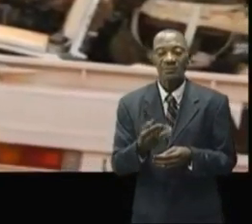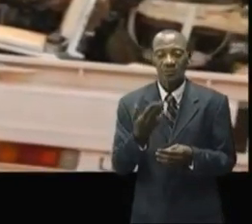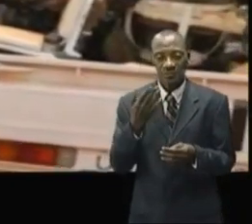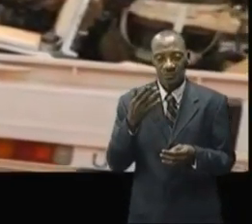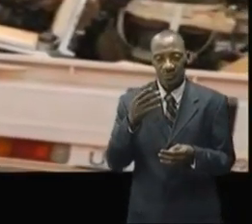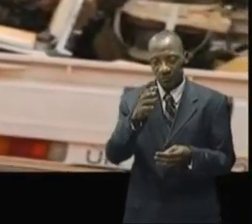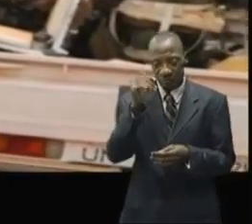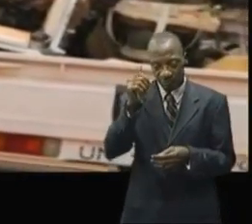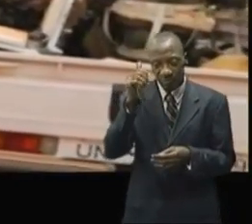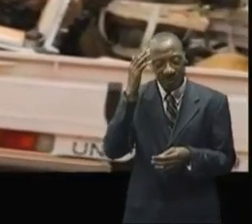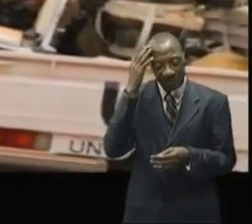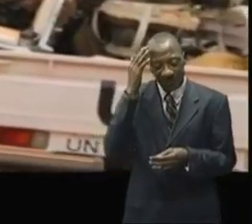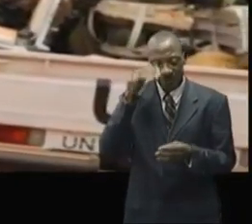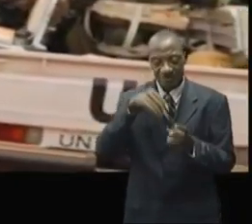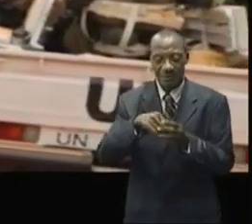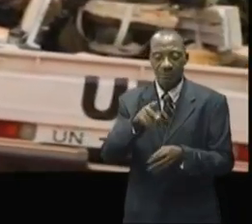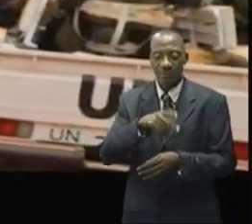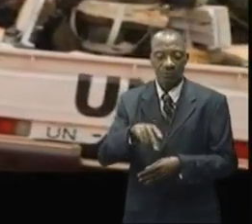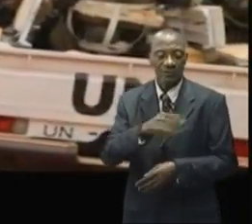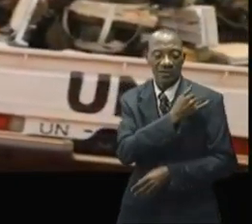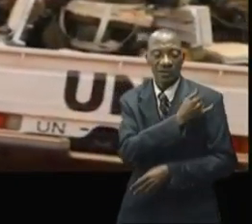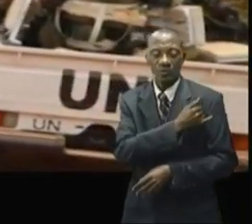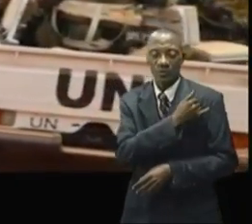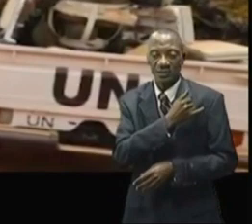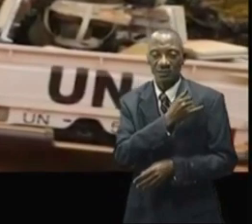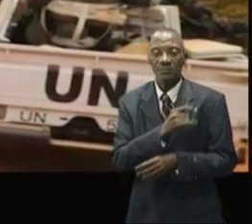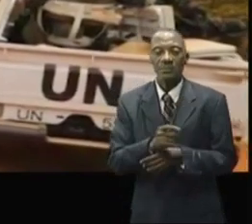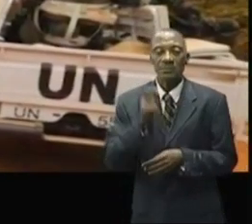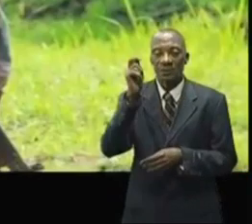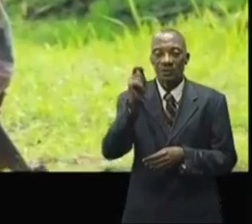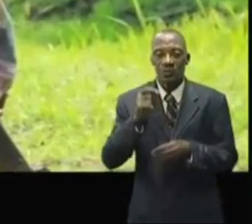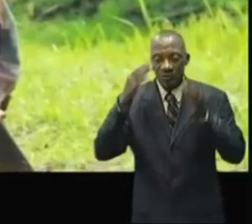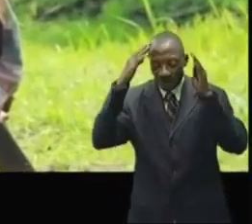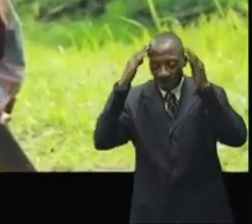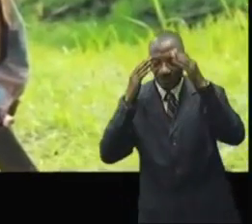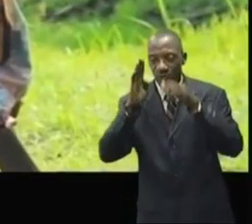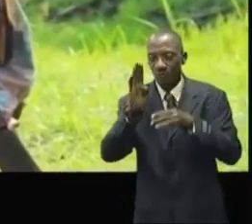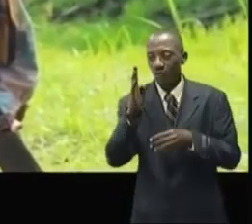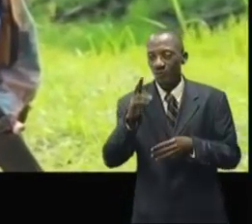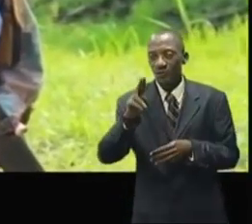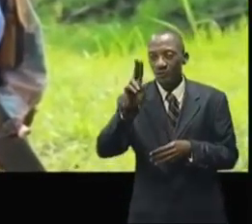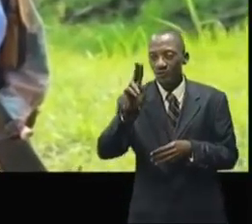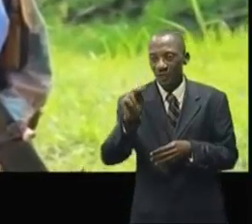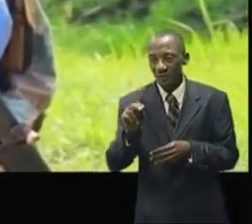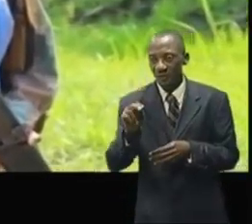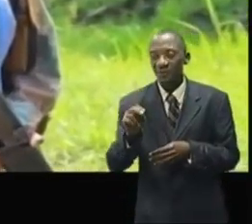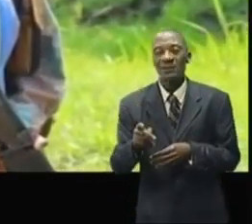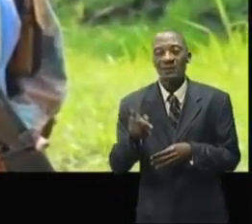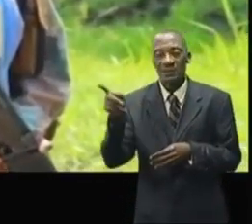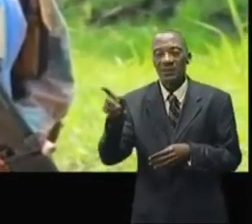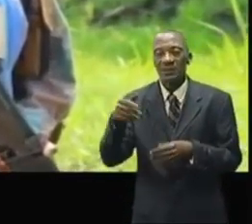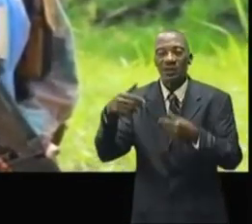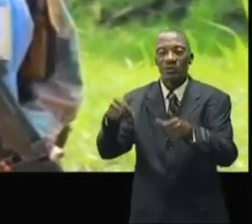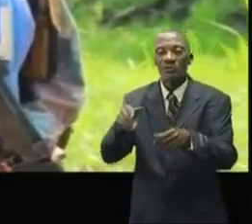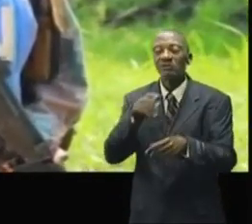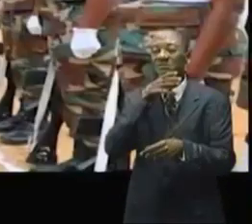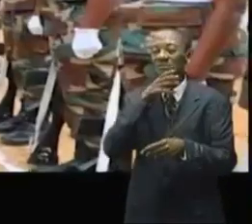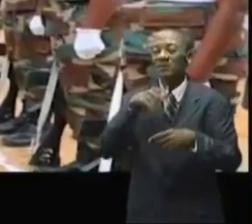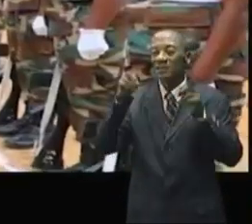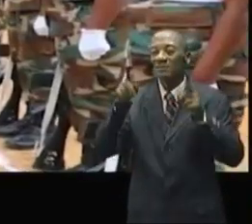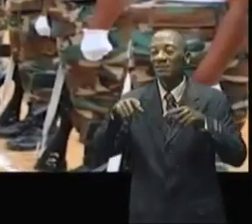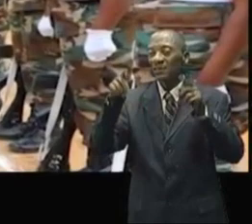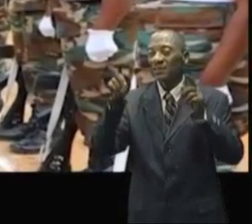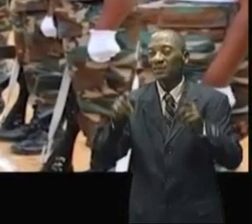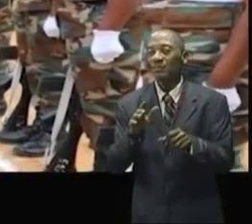retrait historique, le gouvernement de la République doit travailler conjointement avec la mission des Nations Unies pour la stabilisation en RDC pour